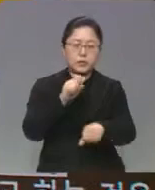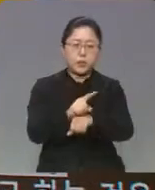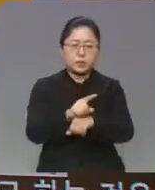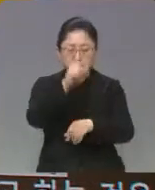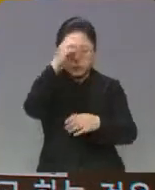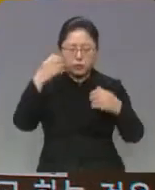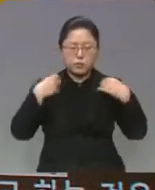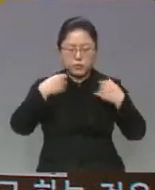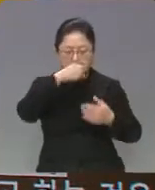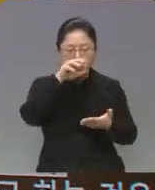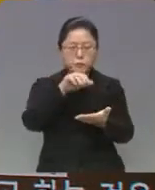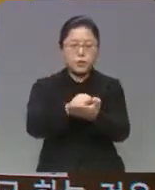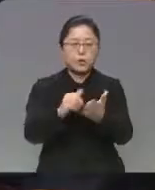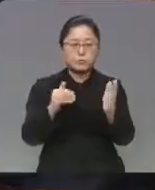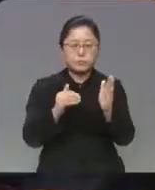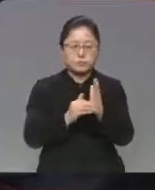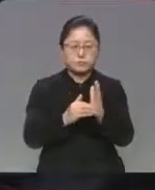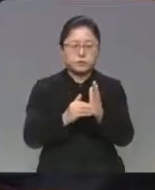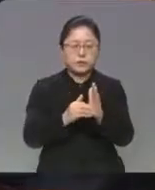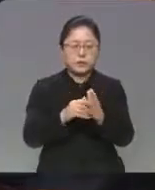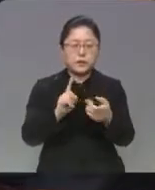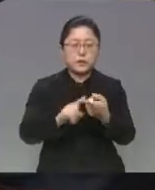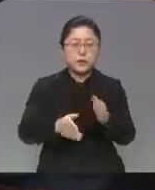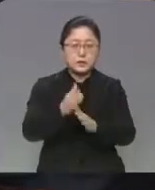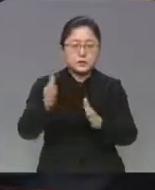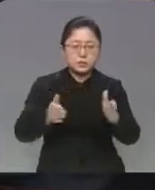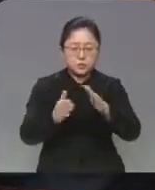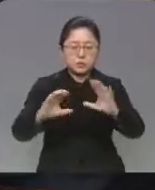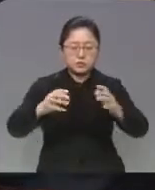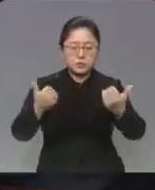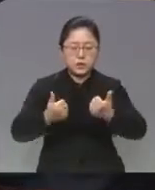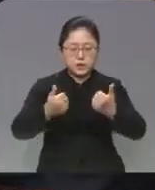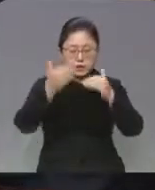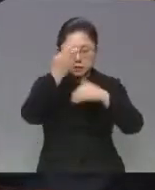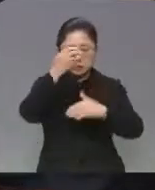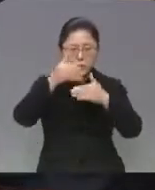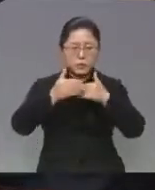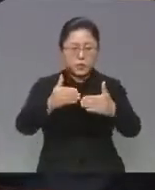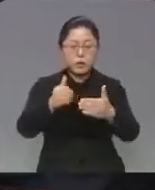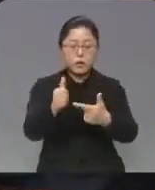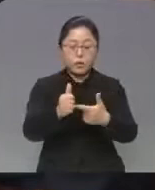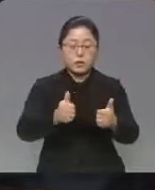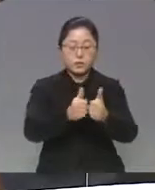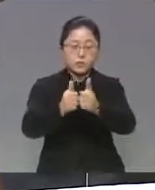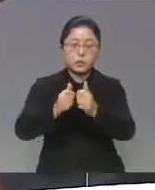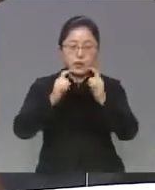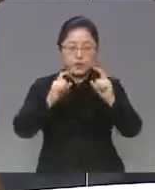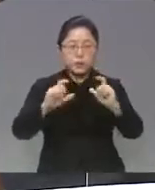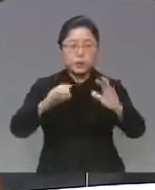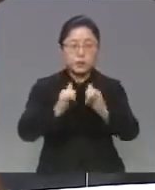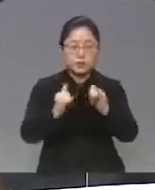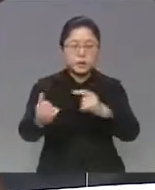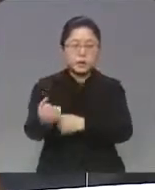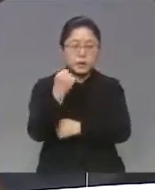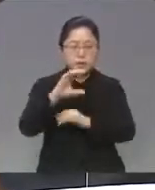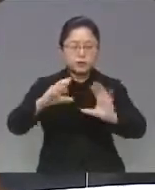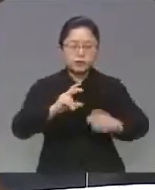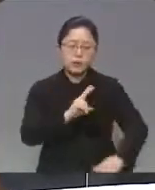정부 안에 반영돼 있습니다. 이에 따라 시도는 국회 심의 과정에서 호남 동행을 선언한 국민의힘